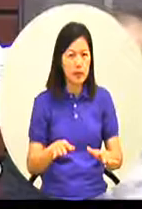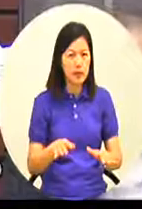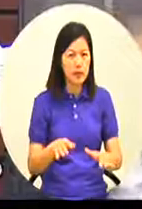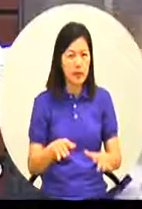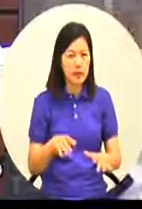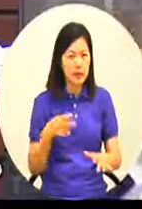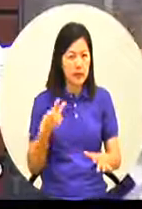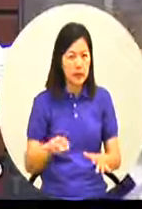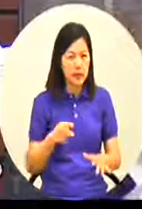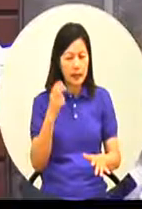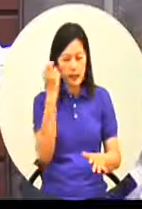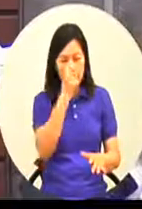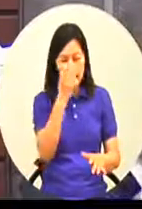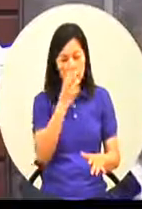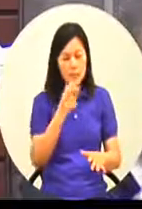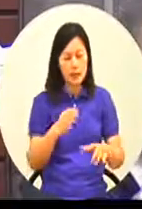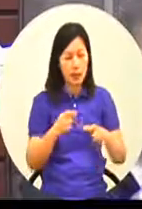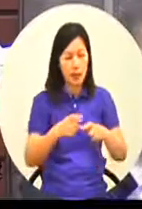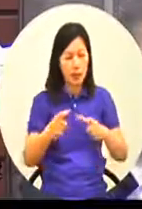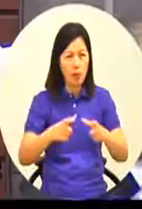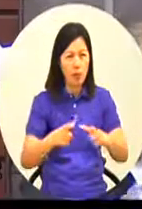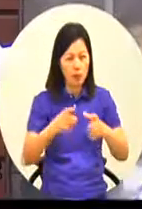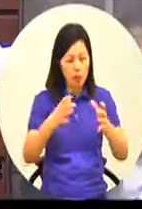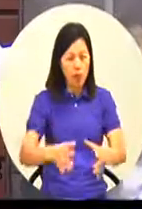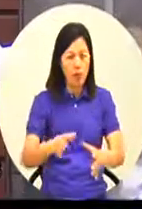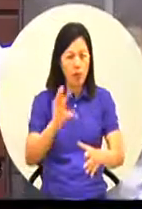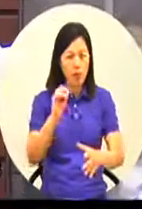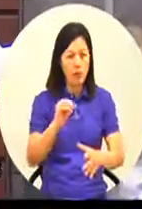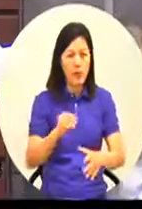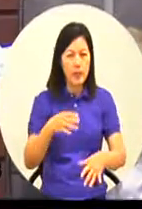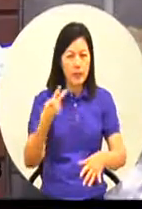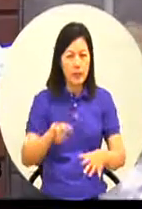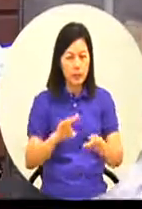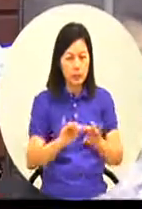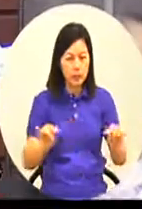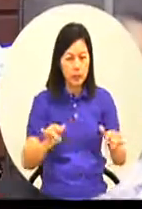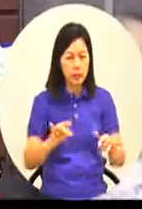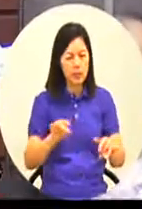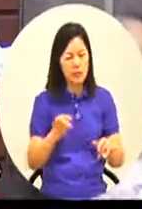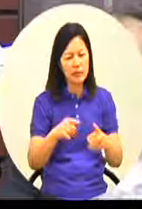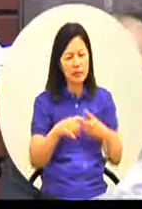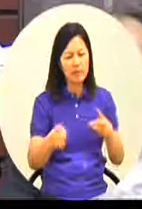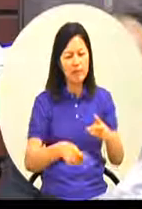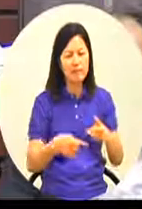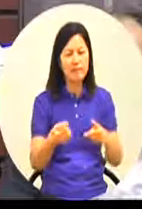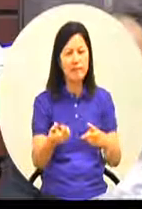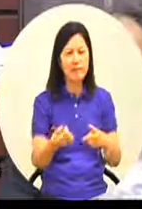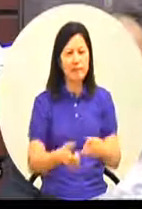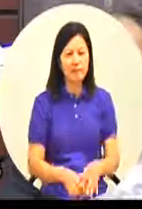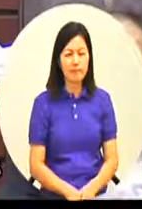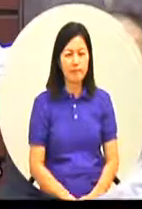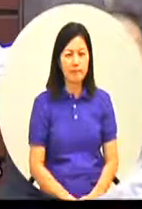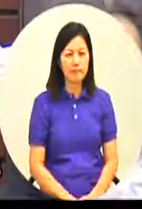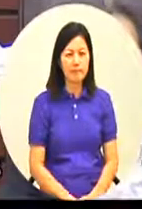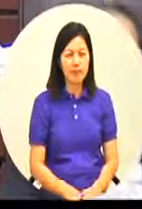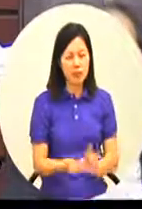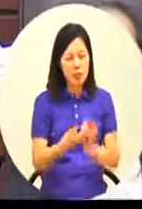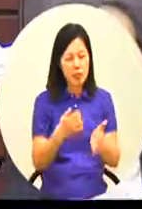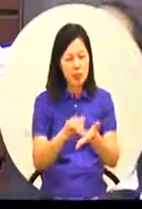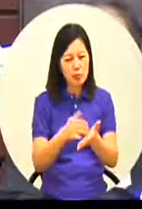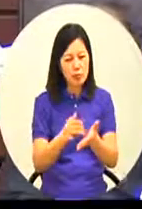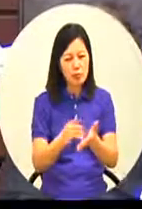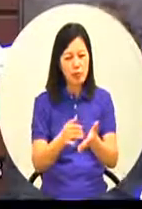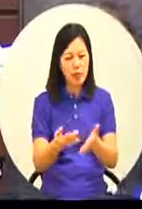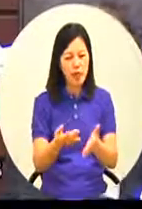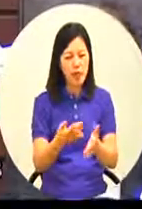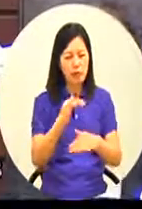么公园可以开辟，但是哈、那个土地会要比较少啦。哦，你也知道那个以上预算总